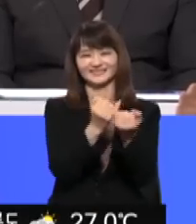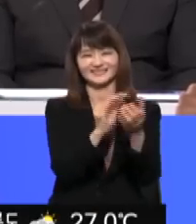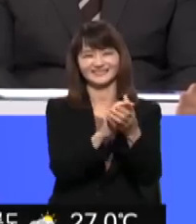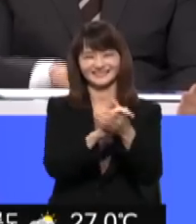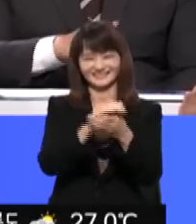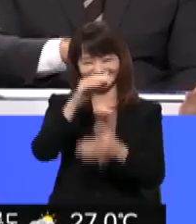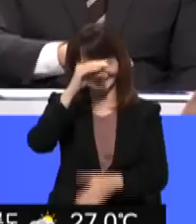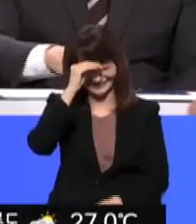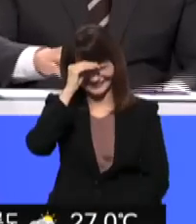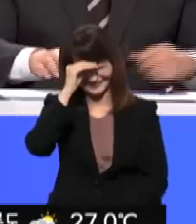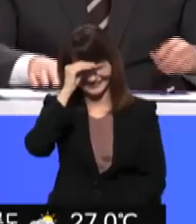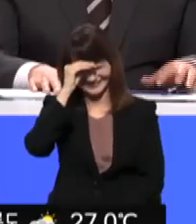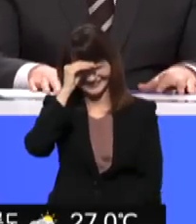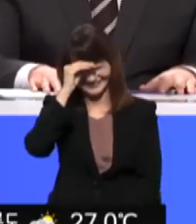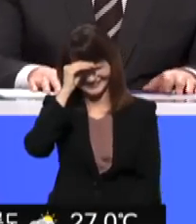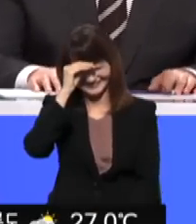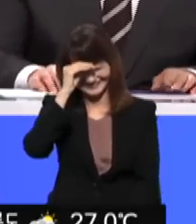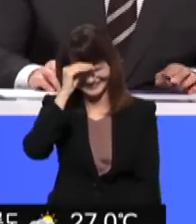저녁